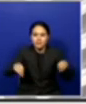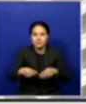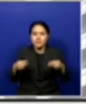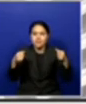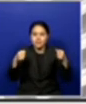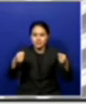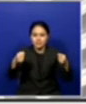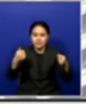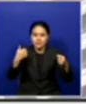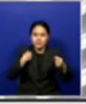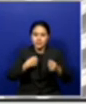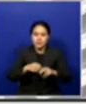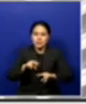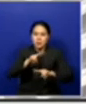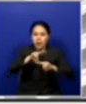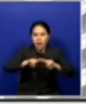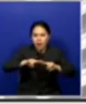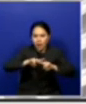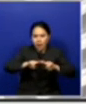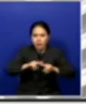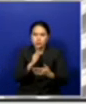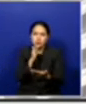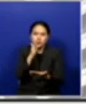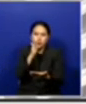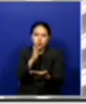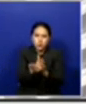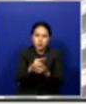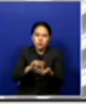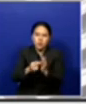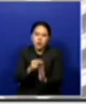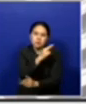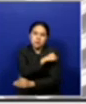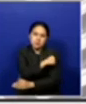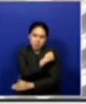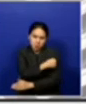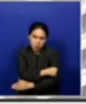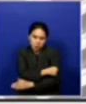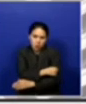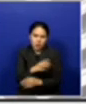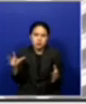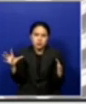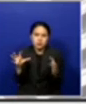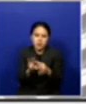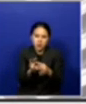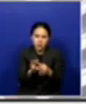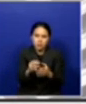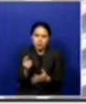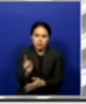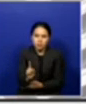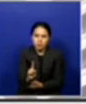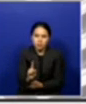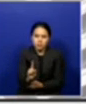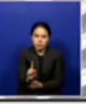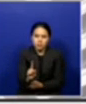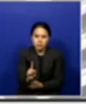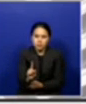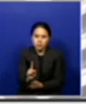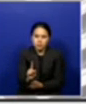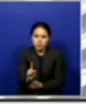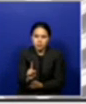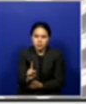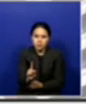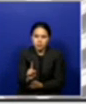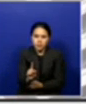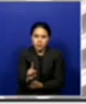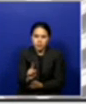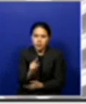เขาติดแฮชแท็กนะครับหยุดใช้วงการแพทย์พยาบาลในการที่จะไปกล่าวอ้